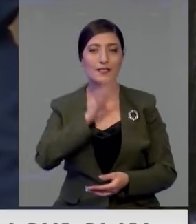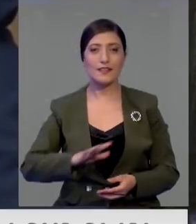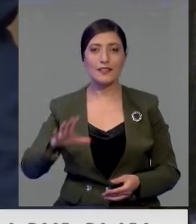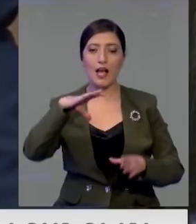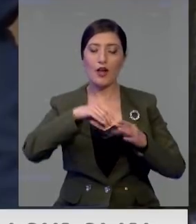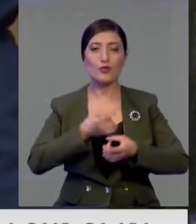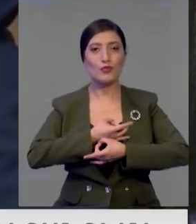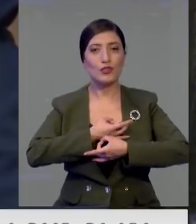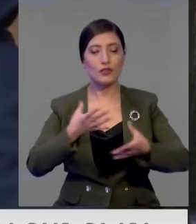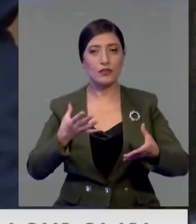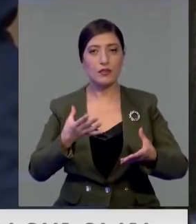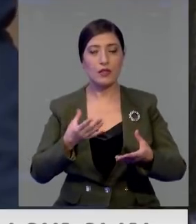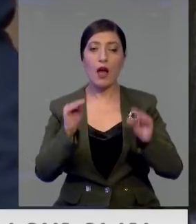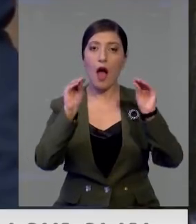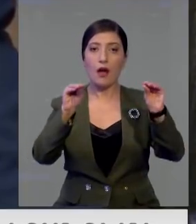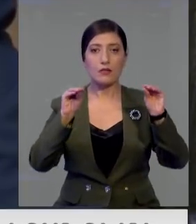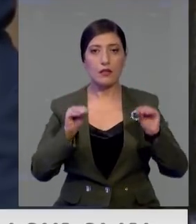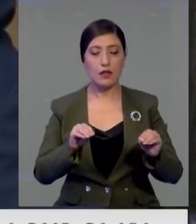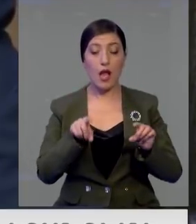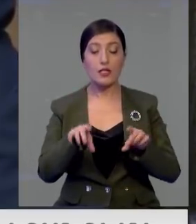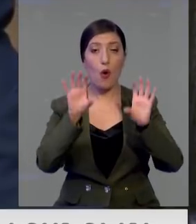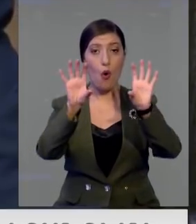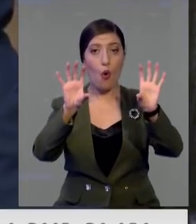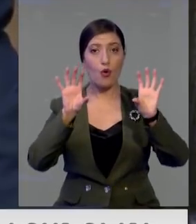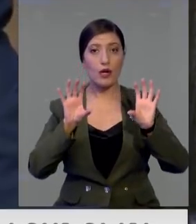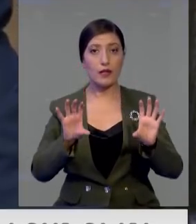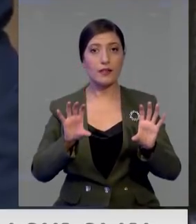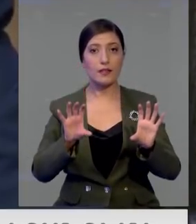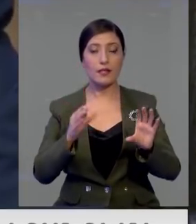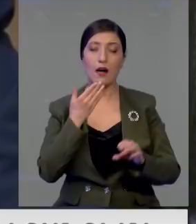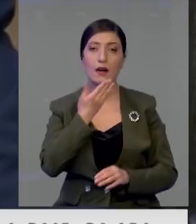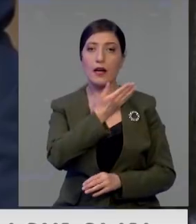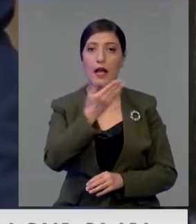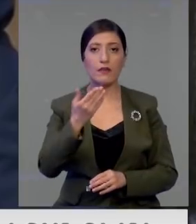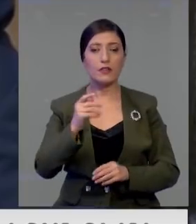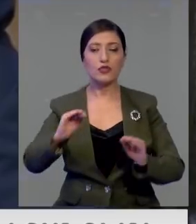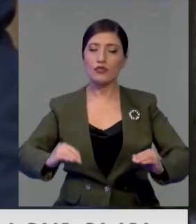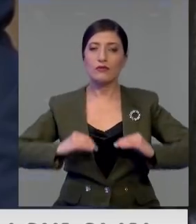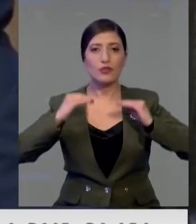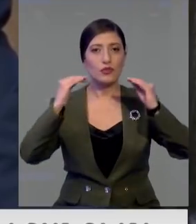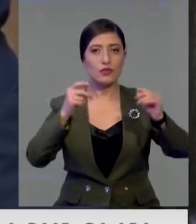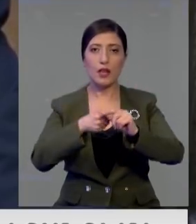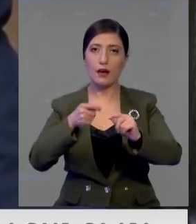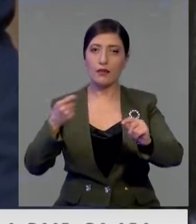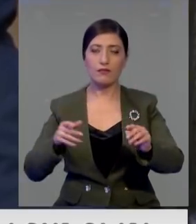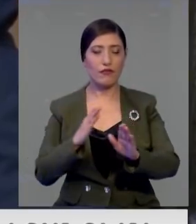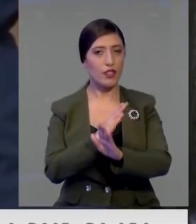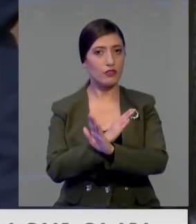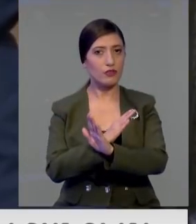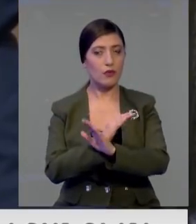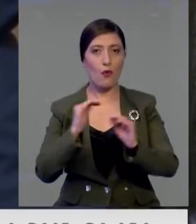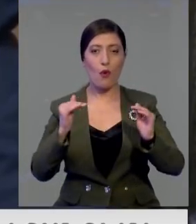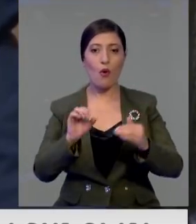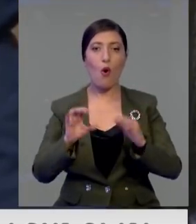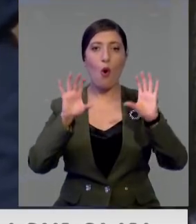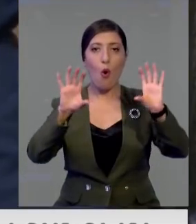Հանրապետությունում։ Այնպես որ արձանագրենք, որ այս օրենքը այլևս չի երկարաձգվելու, այլևս չի լինելու այս